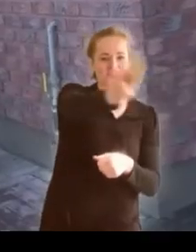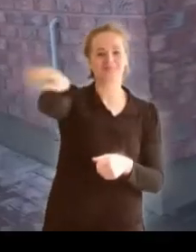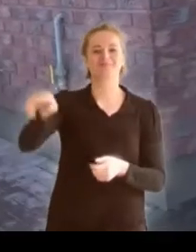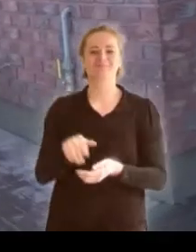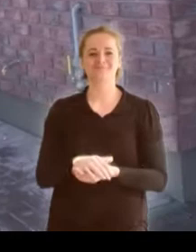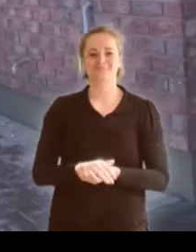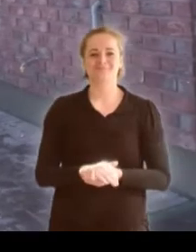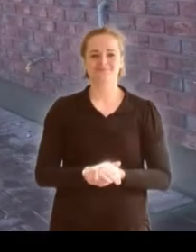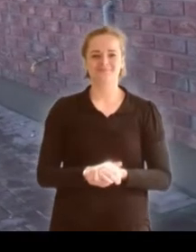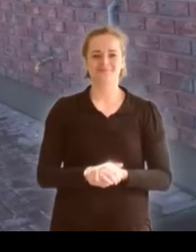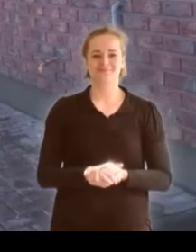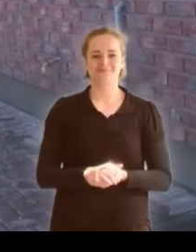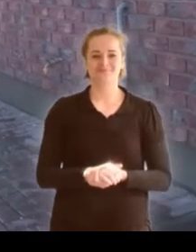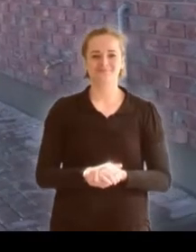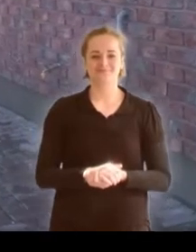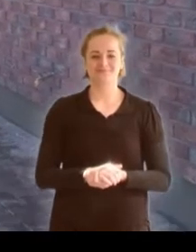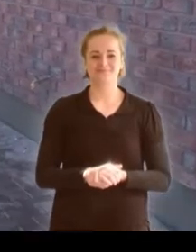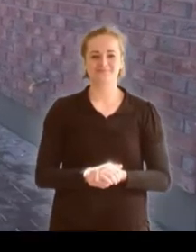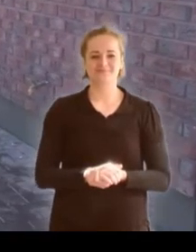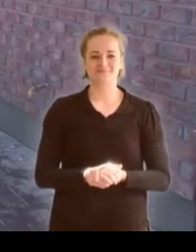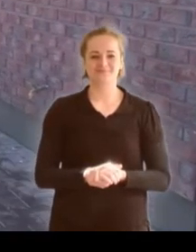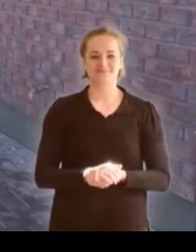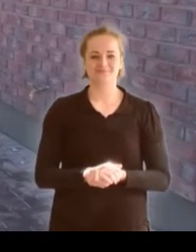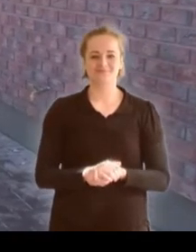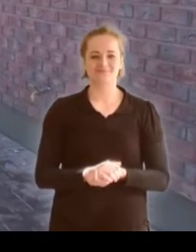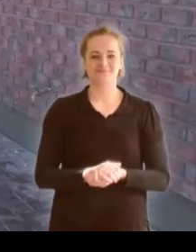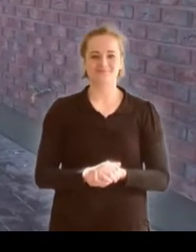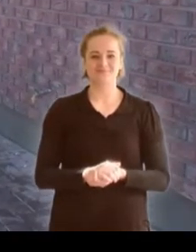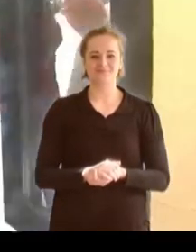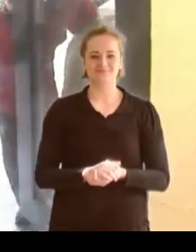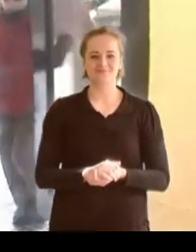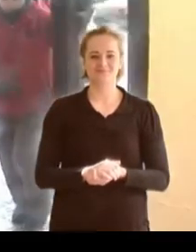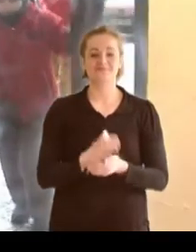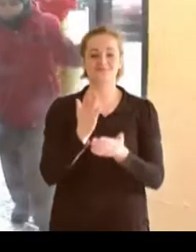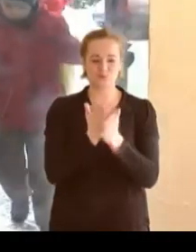Šaunuoliai jūs mano. Vaikai draugiškai išnešė šiukšles.